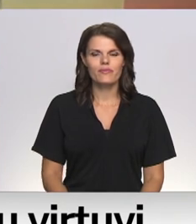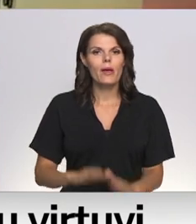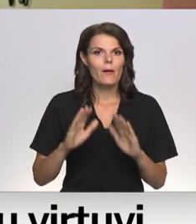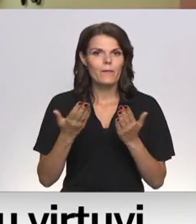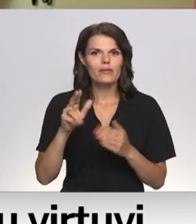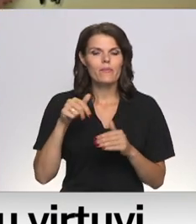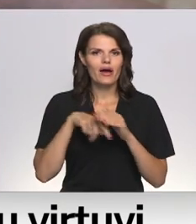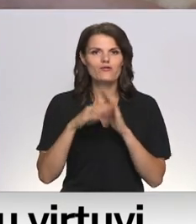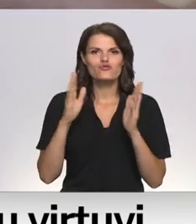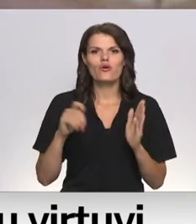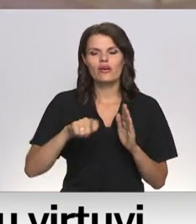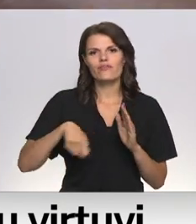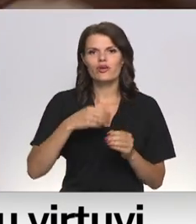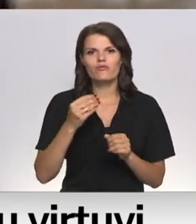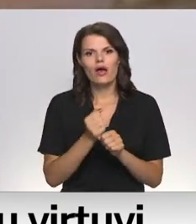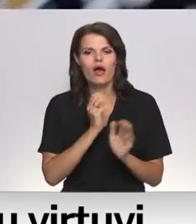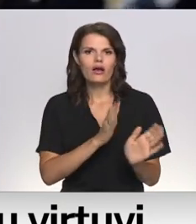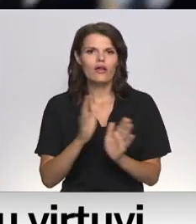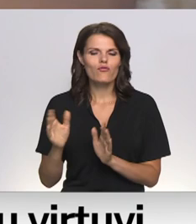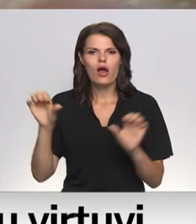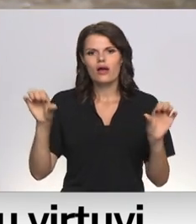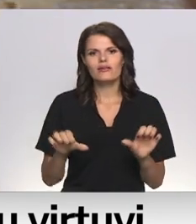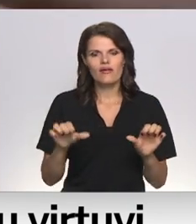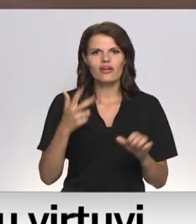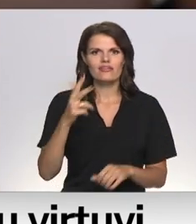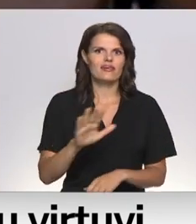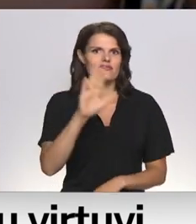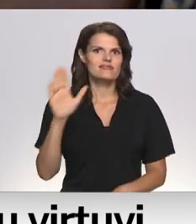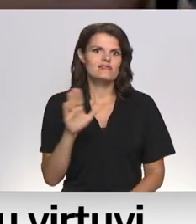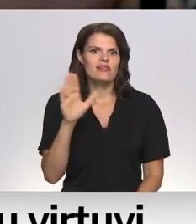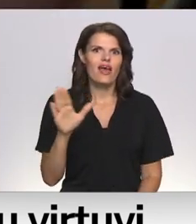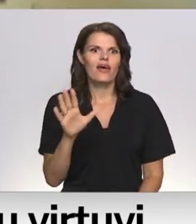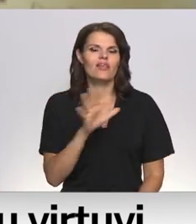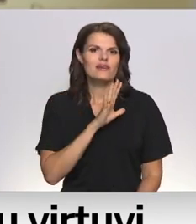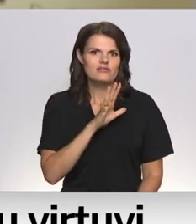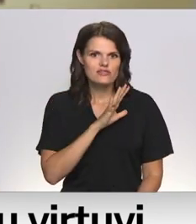Savukārt pansionāta virtuvē gatavošanās kafēnīcē notika 3 dienu garumā.